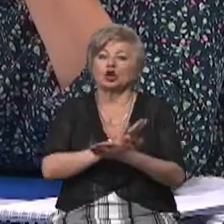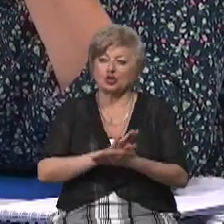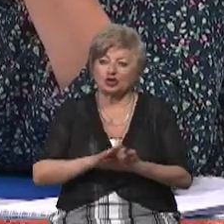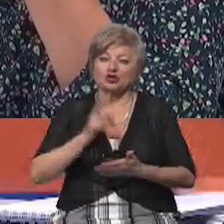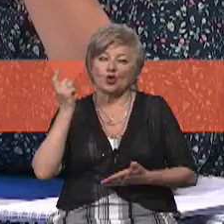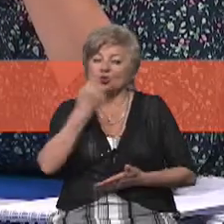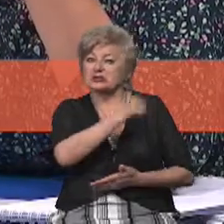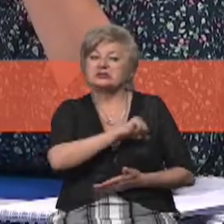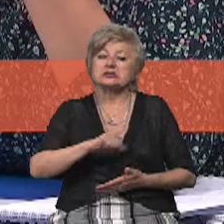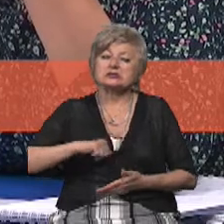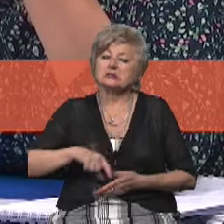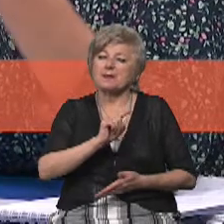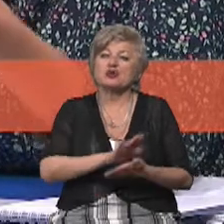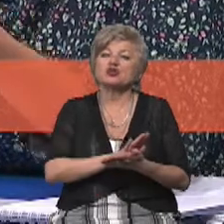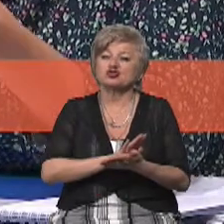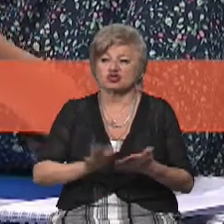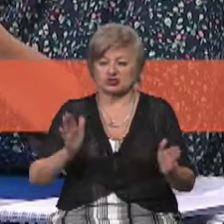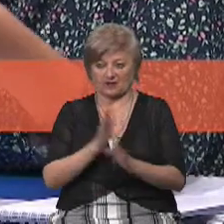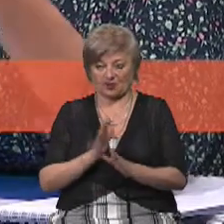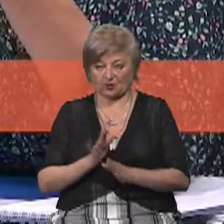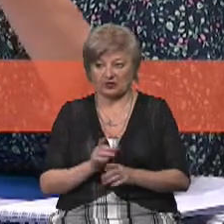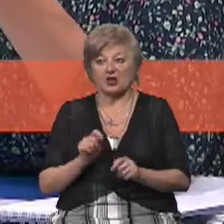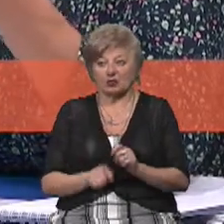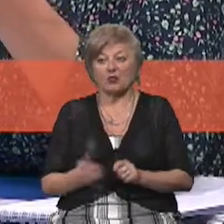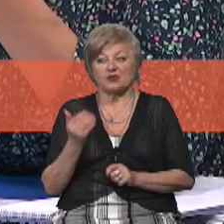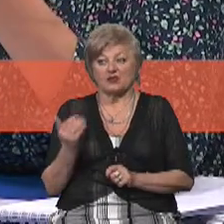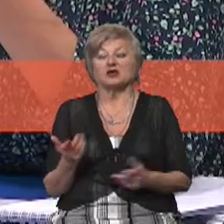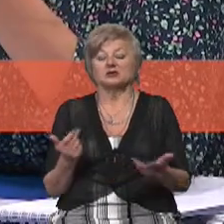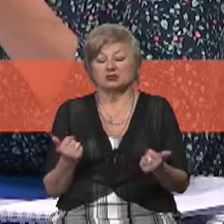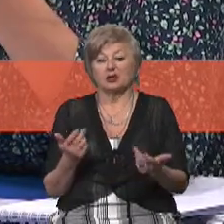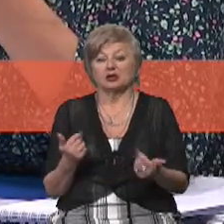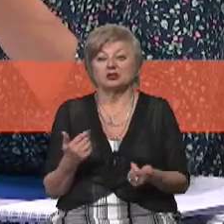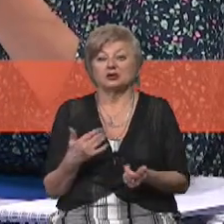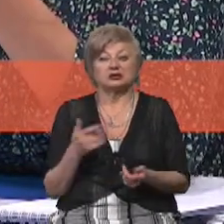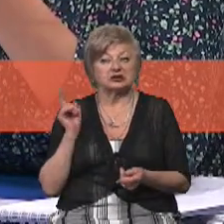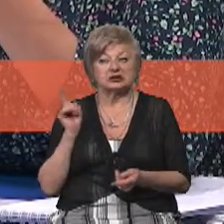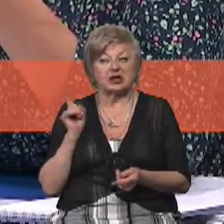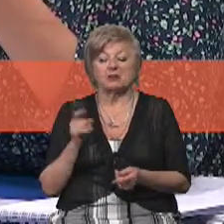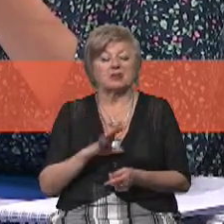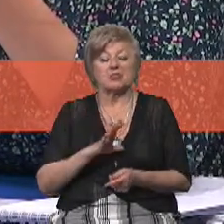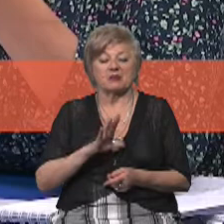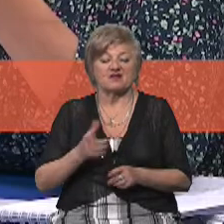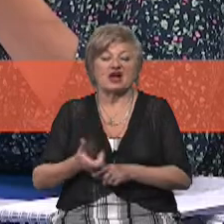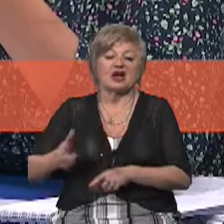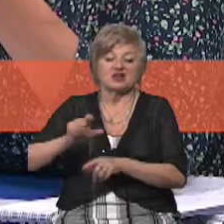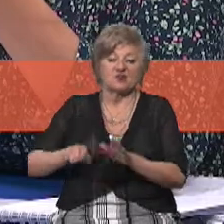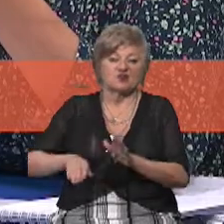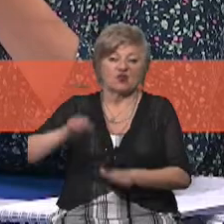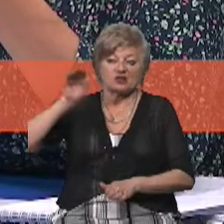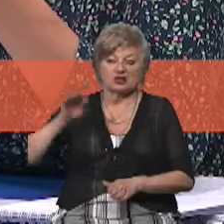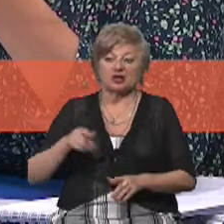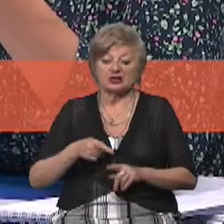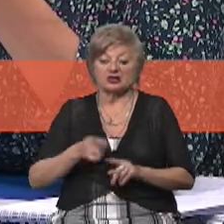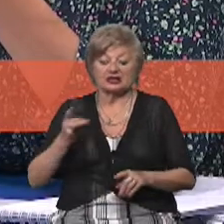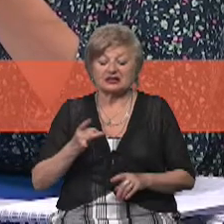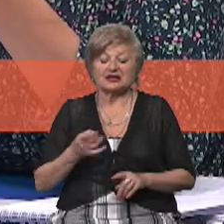районі найчистий воздух. І, це перевірено вашими даними. Так, да, і практично у нас там не буває перевищення предельно допустимої концентрації. І в цей раз